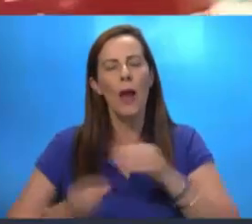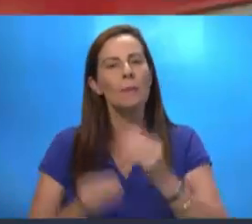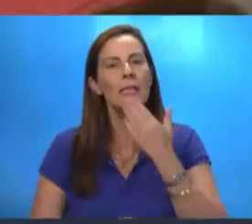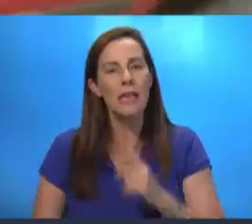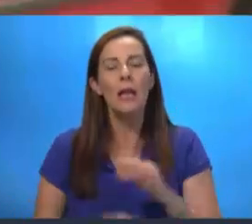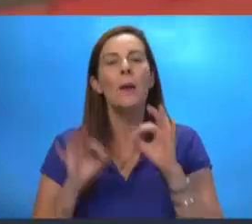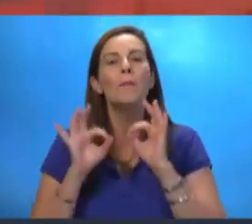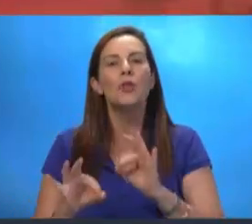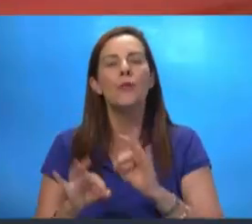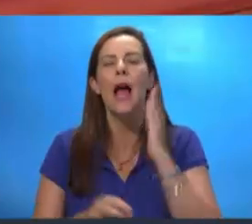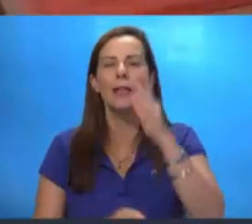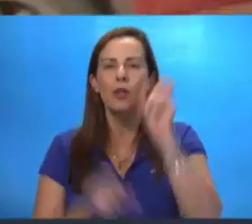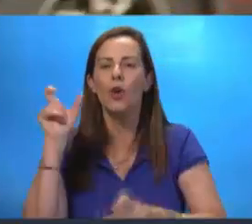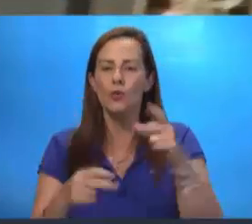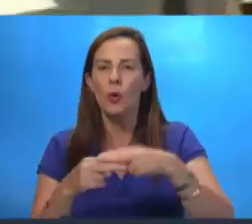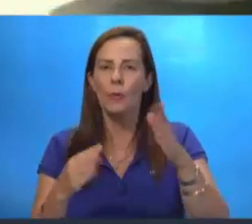עתיד התושבים בקרבת הגבול.